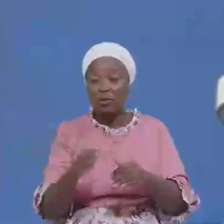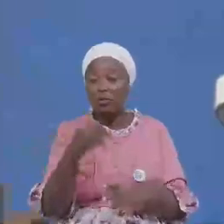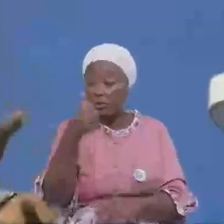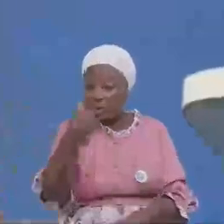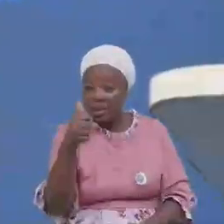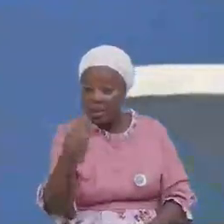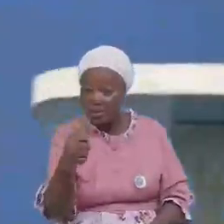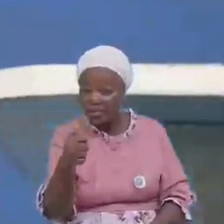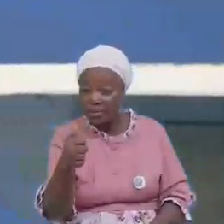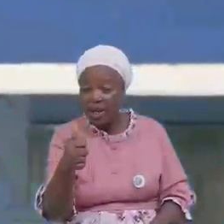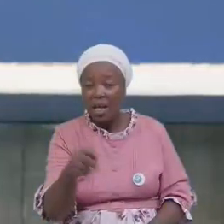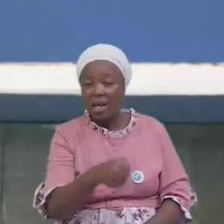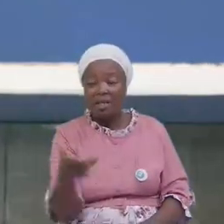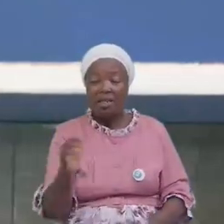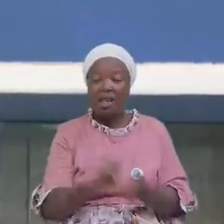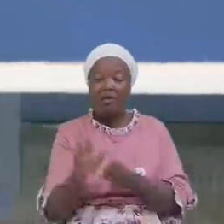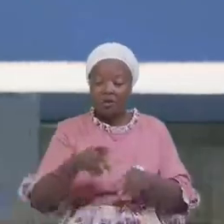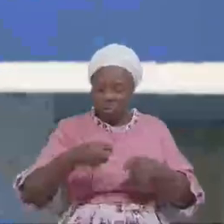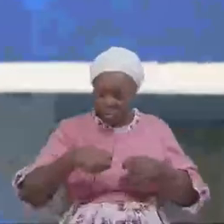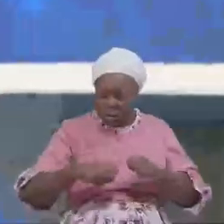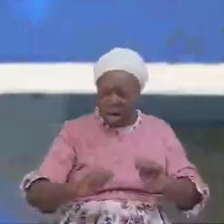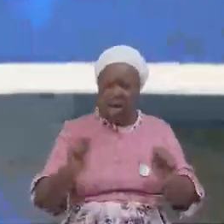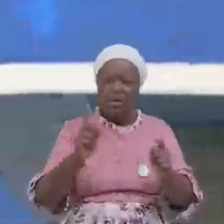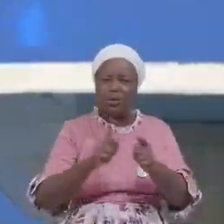toi-même, tout ce que tu essaies